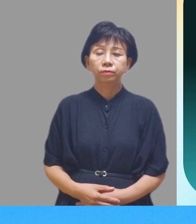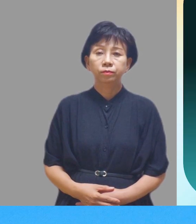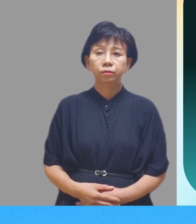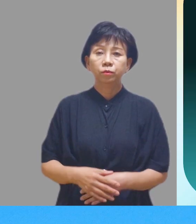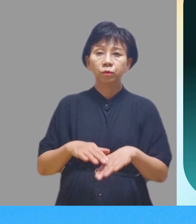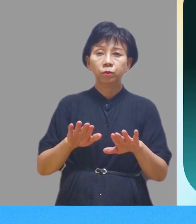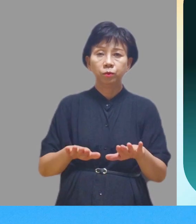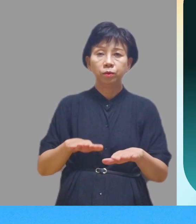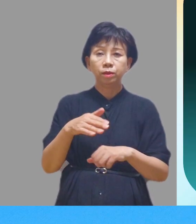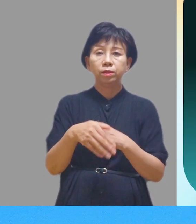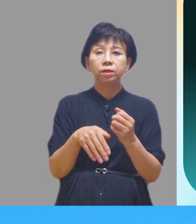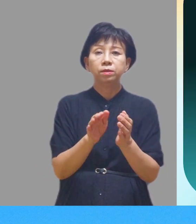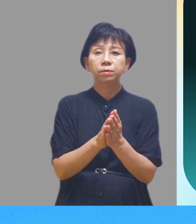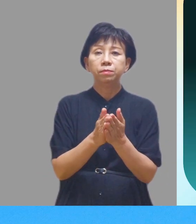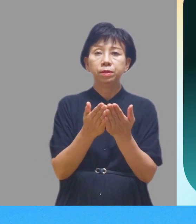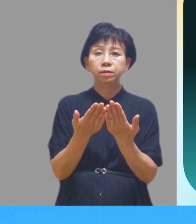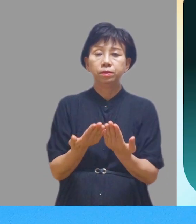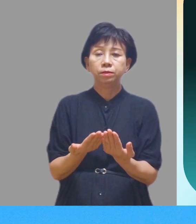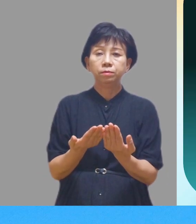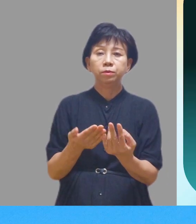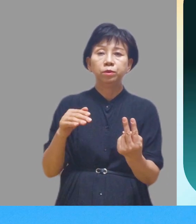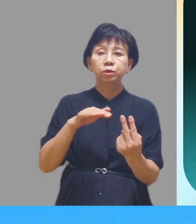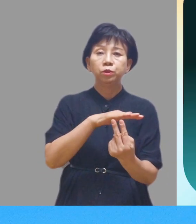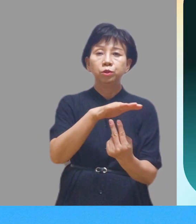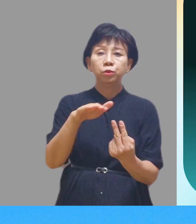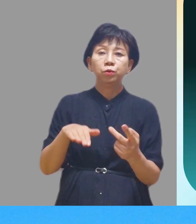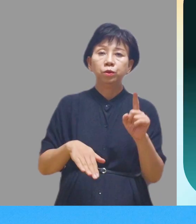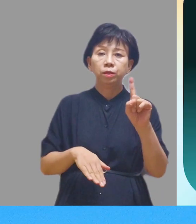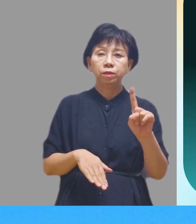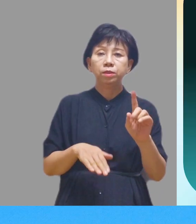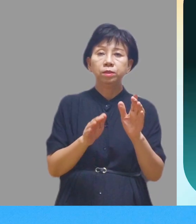은혜 받으실 하나님의 말씀 요한일서 2장